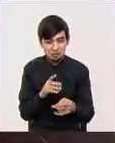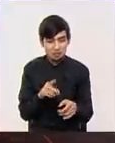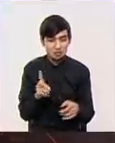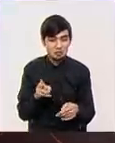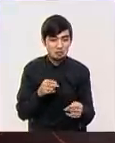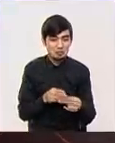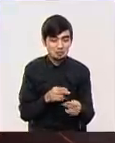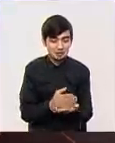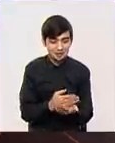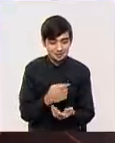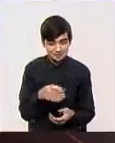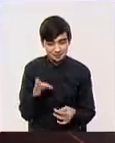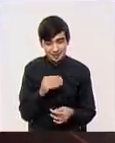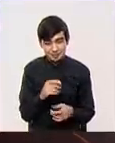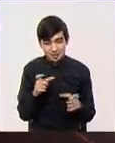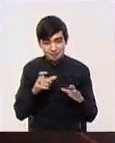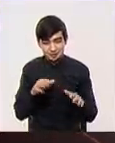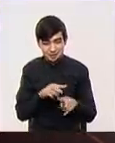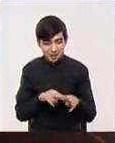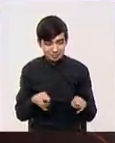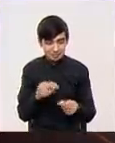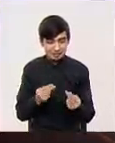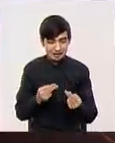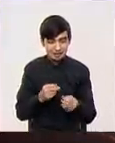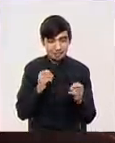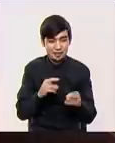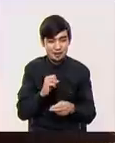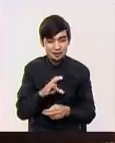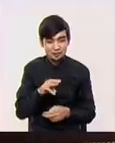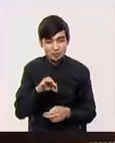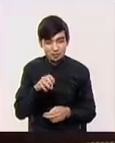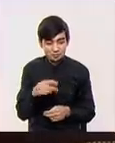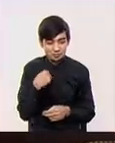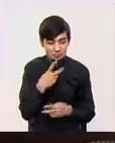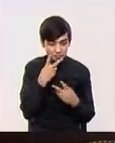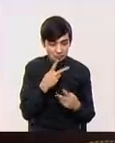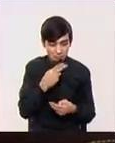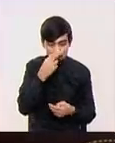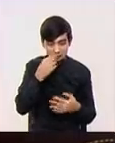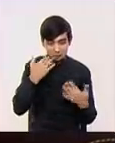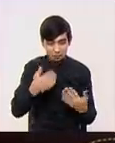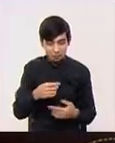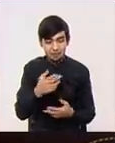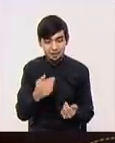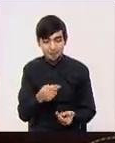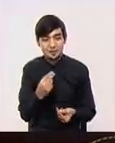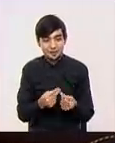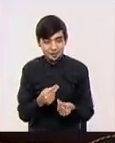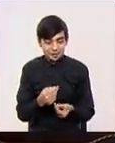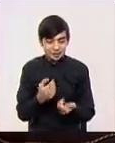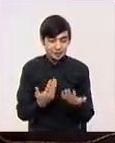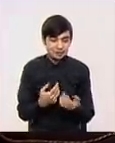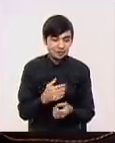дерсіз. Көбіміздің кез келген дүкен ішінде тұратын осындай ойын автоматтарын көре-көре көзімізде үйренген. Иә, ойын ойнау,